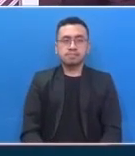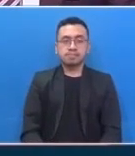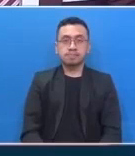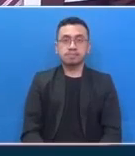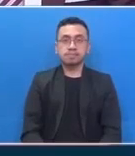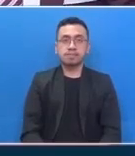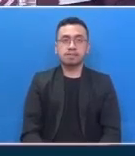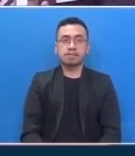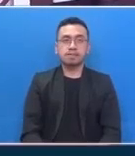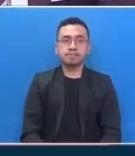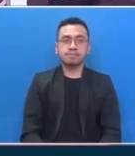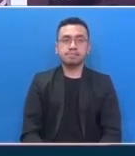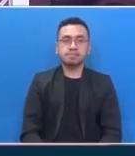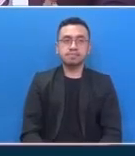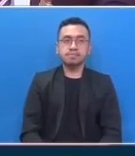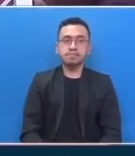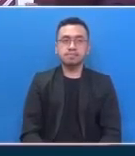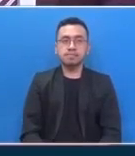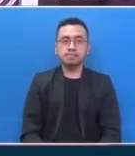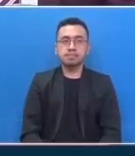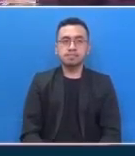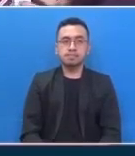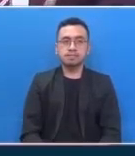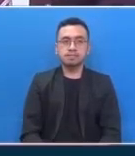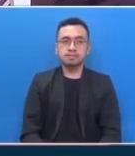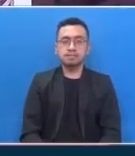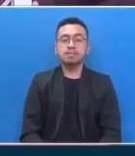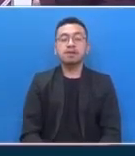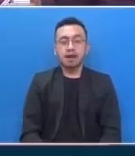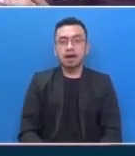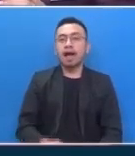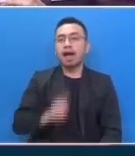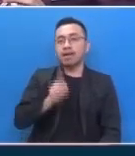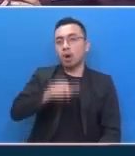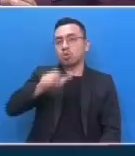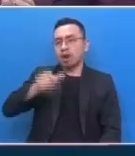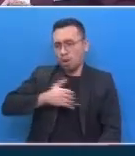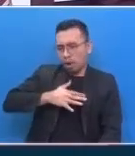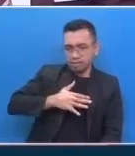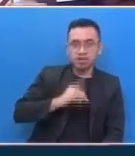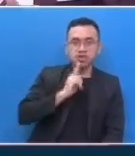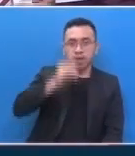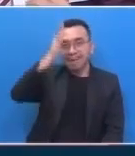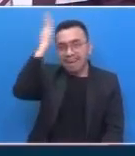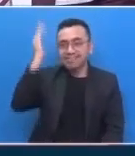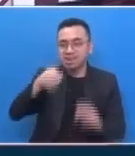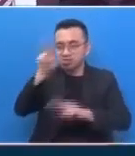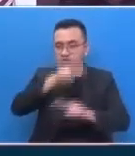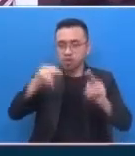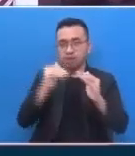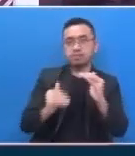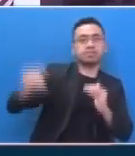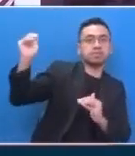mengantisipasi begitu bisa dikatakan seperti itu kekhawatiran jika elektabilitas e dari Ganjar pranowo ini akan menurun begitu dengan